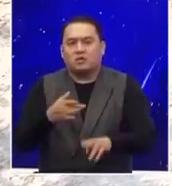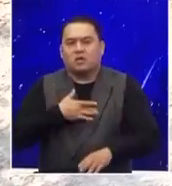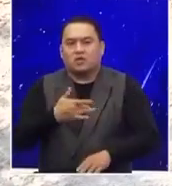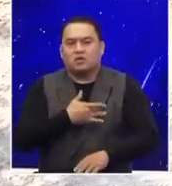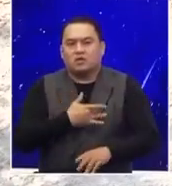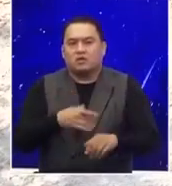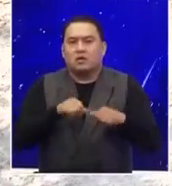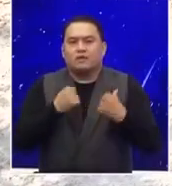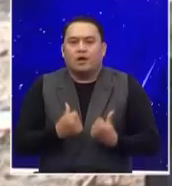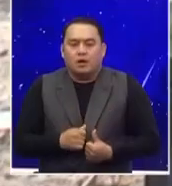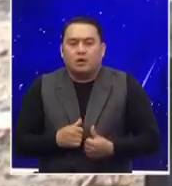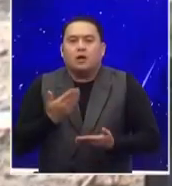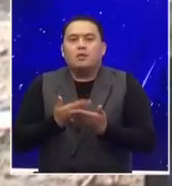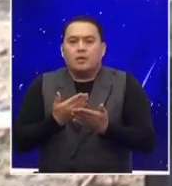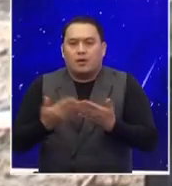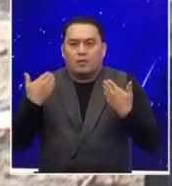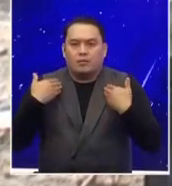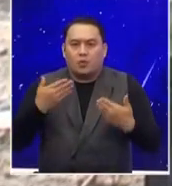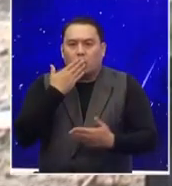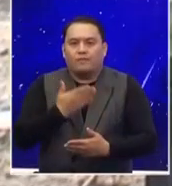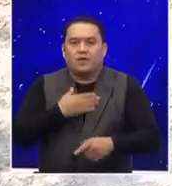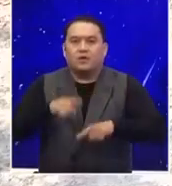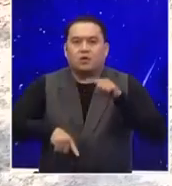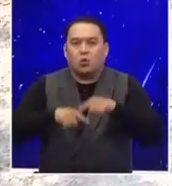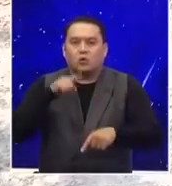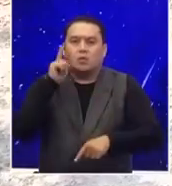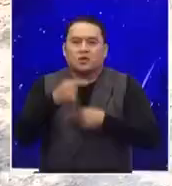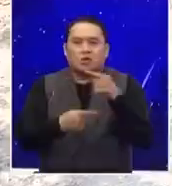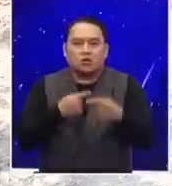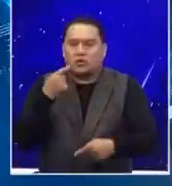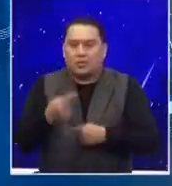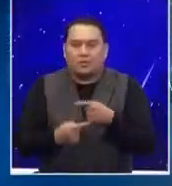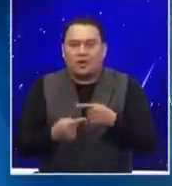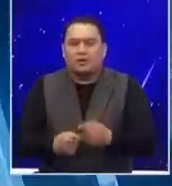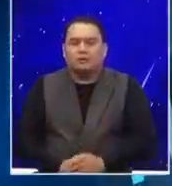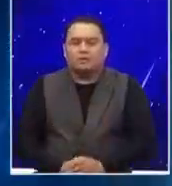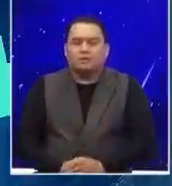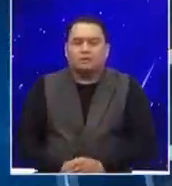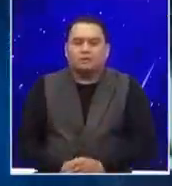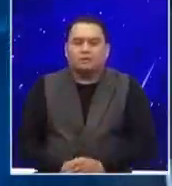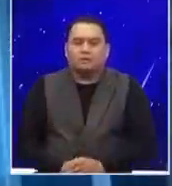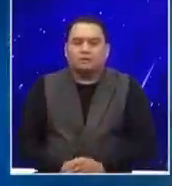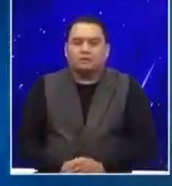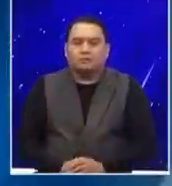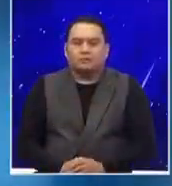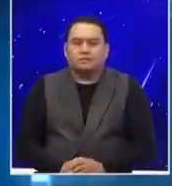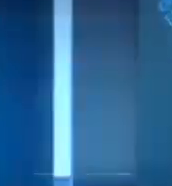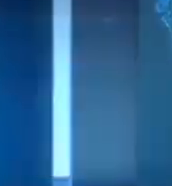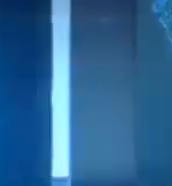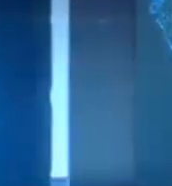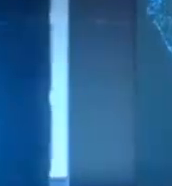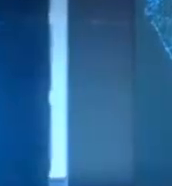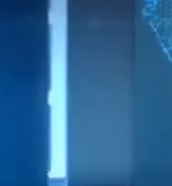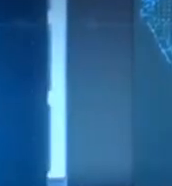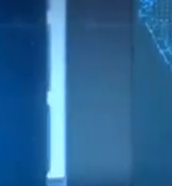коллеги погибших. Они – пример мужества и патриотизма для подрастающего поколения. Дамир Анитов при содействии департамента ПЧС